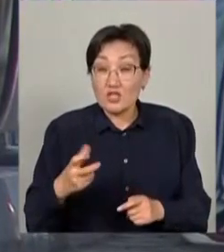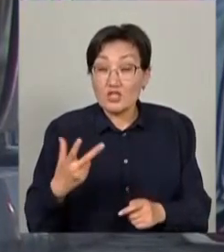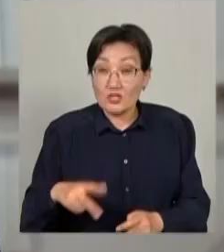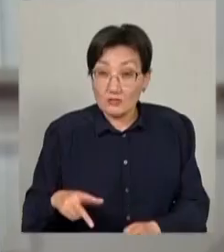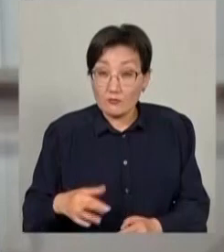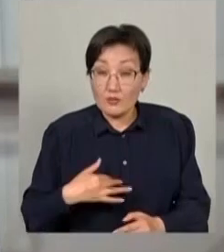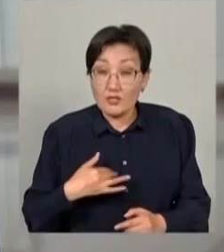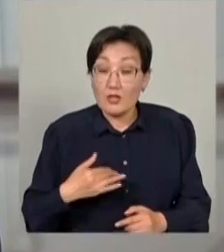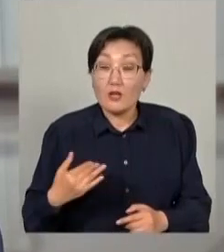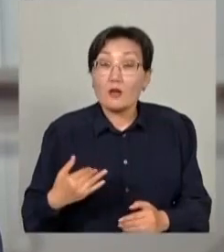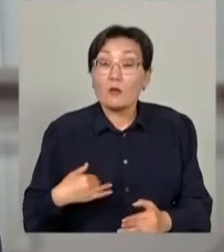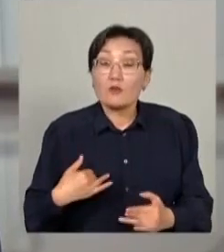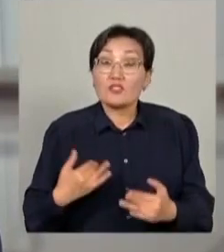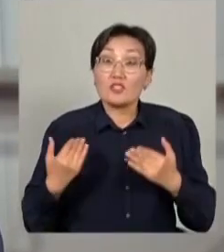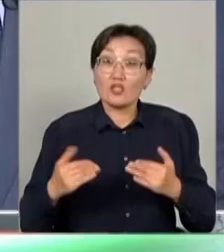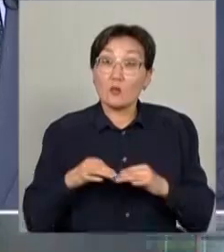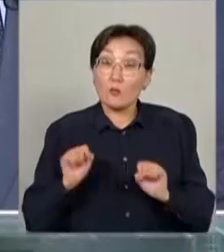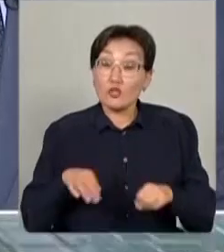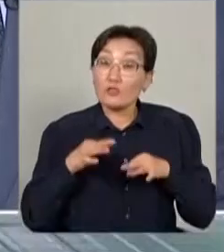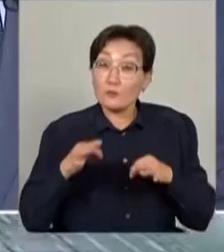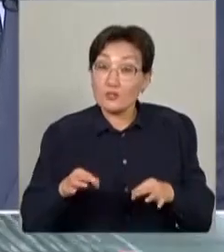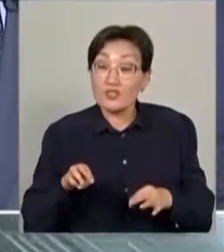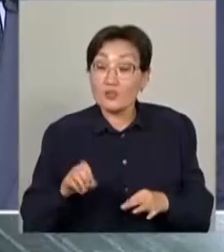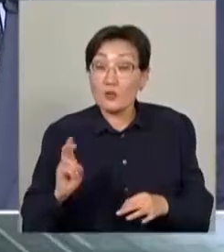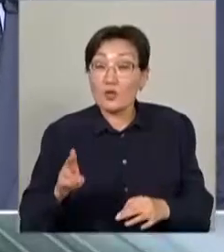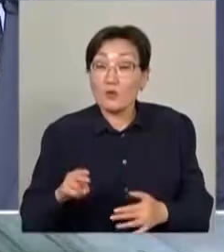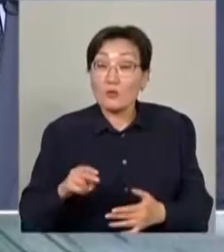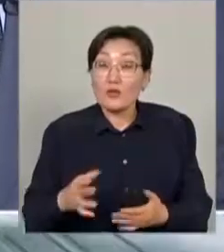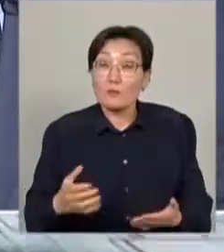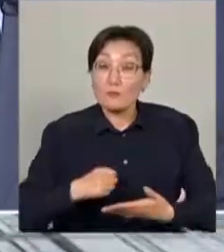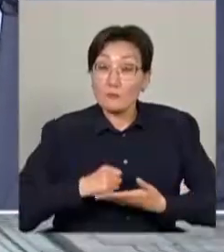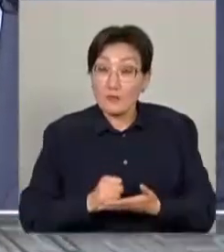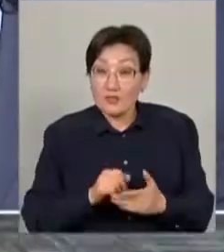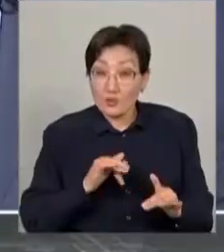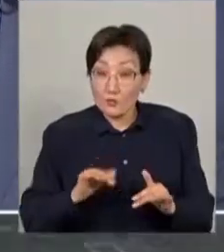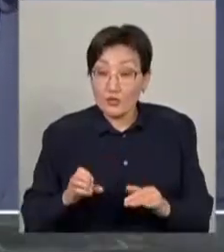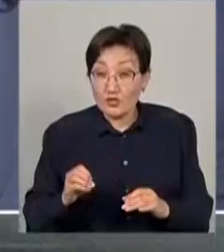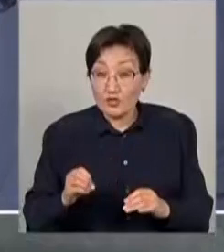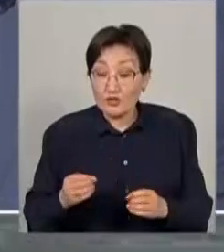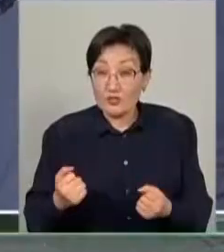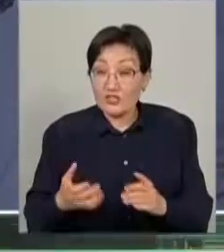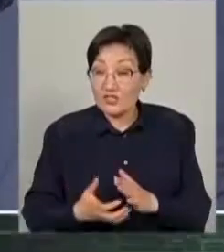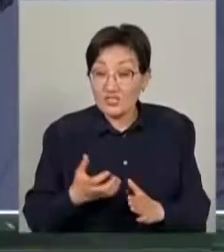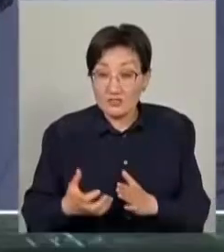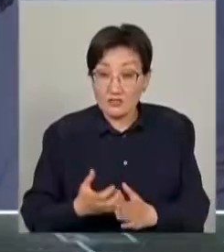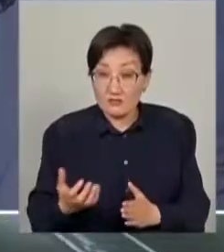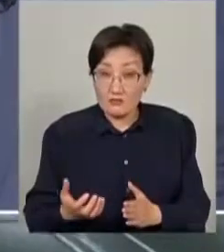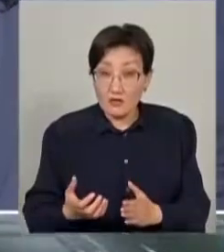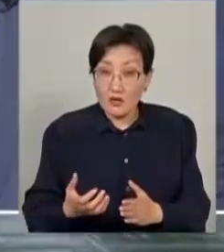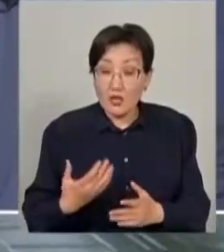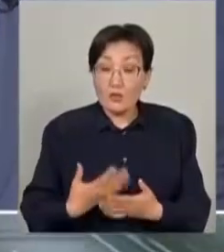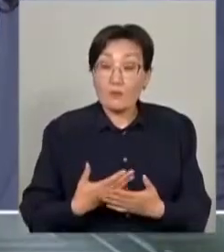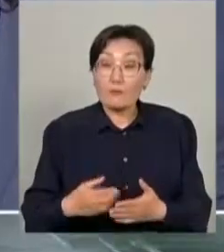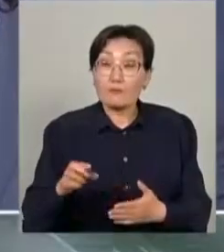320-330. Мы, экономисты, сейчас могут сказать, что те, которые принимаемые меры, они еще недостаточные. Вот,